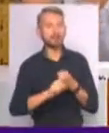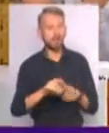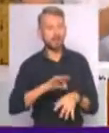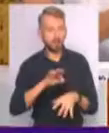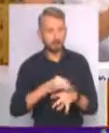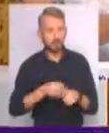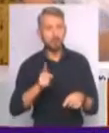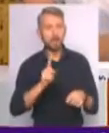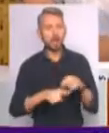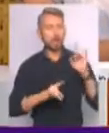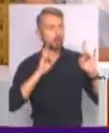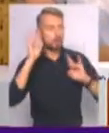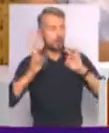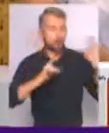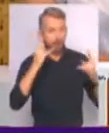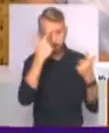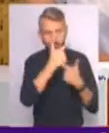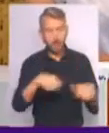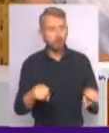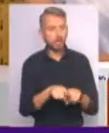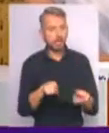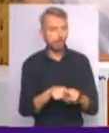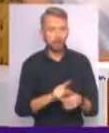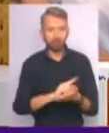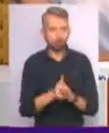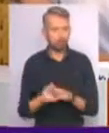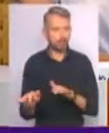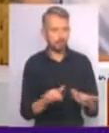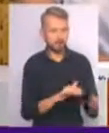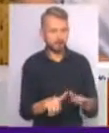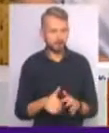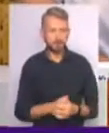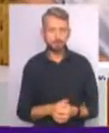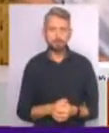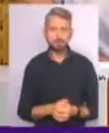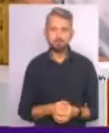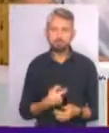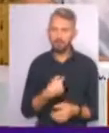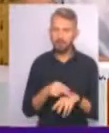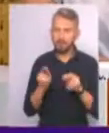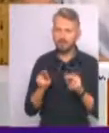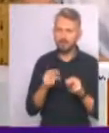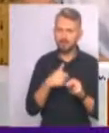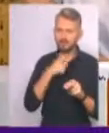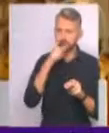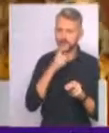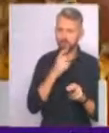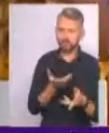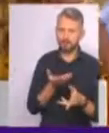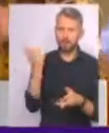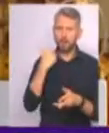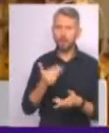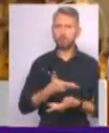б'ють таку ж тривогу і об'являють такі ж екстрені міри. Пані Марино, от я чесно не зовсім зрозумів. Скажімо, коли